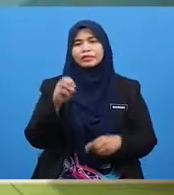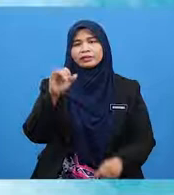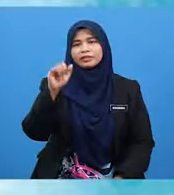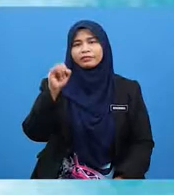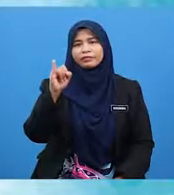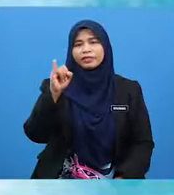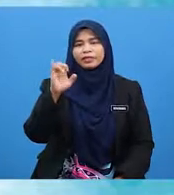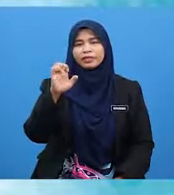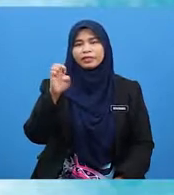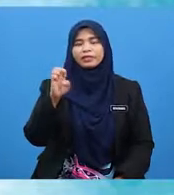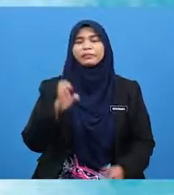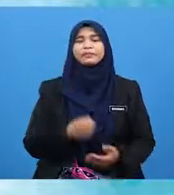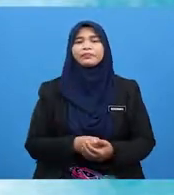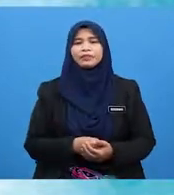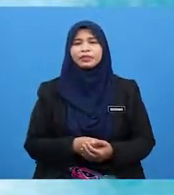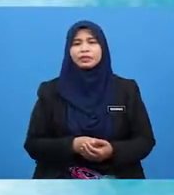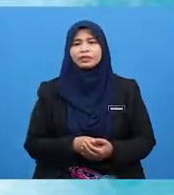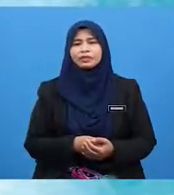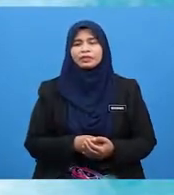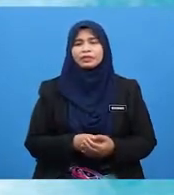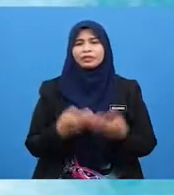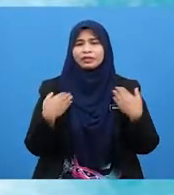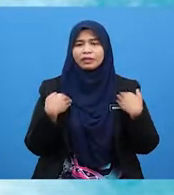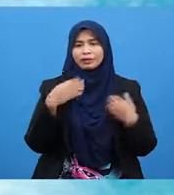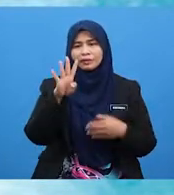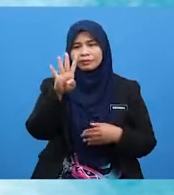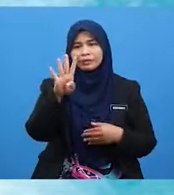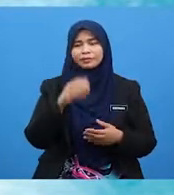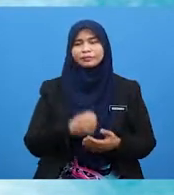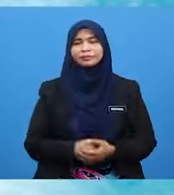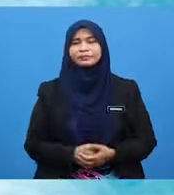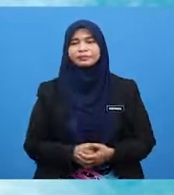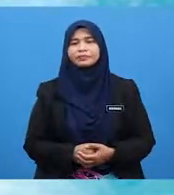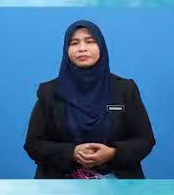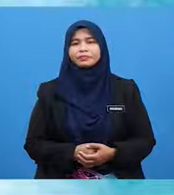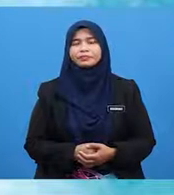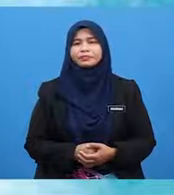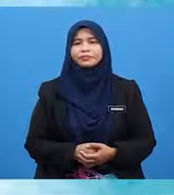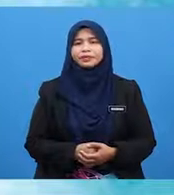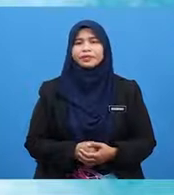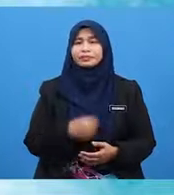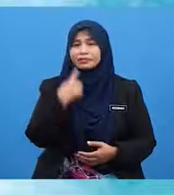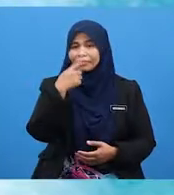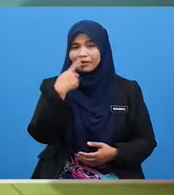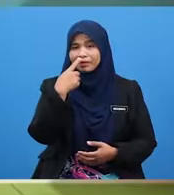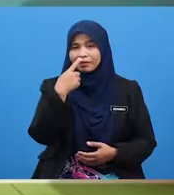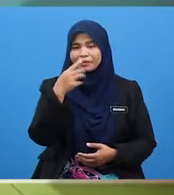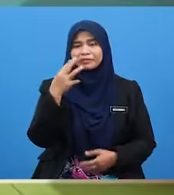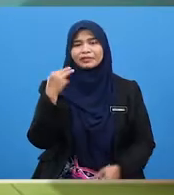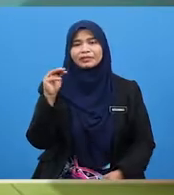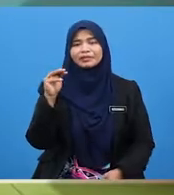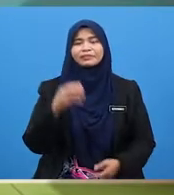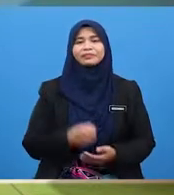Murid-murid, Syafi'i, Hanafi, Hambali dan Maliki, siapakah mereka ini?